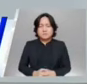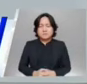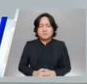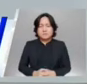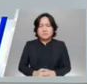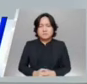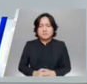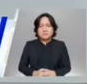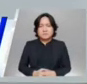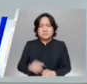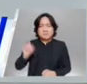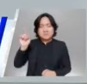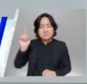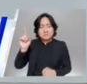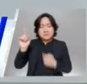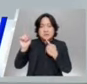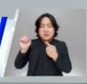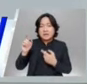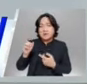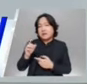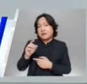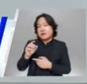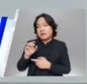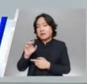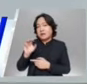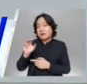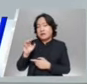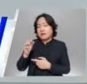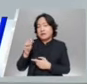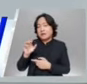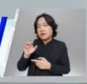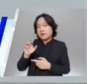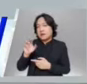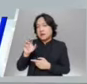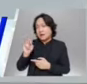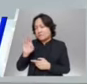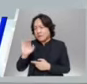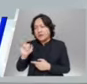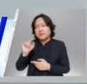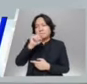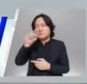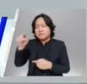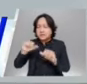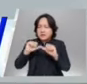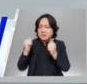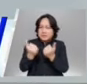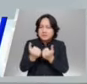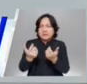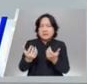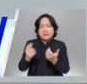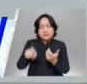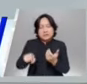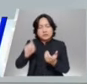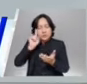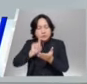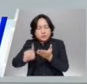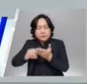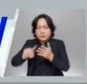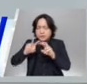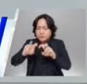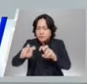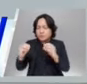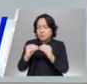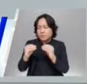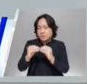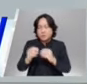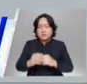FBI and other agencies. Dinidetermine na natin kung paano na ipasok dito sa